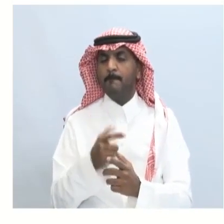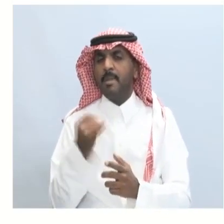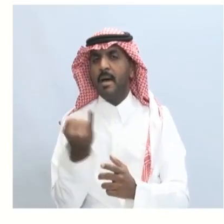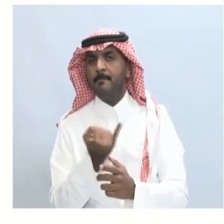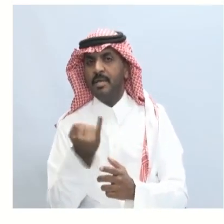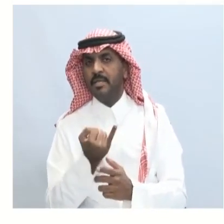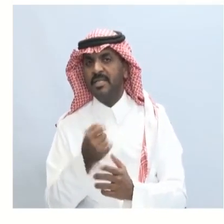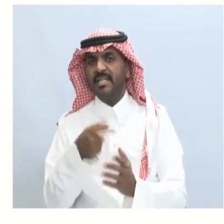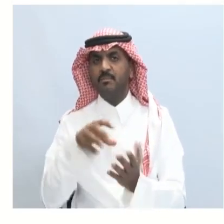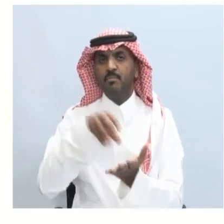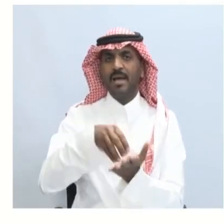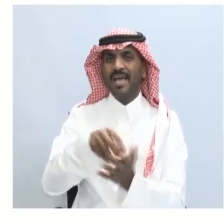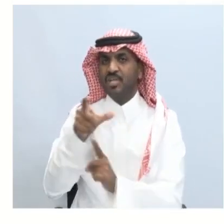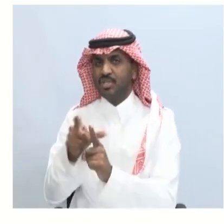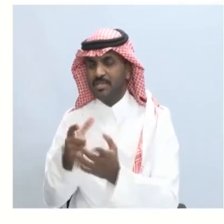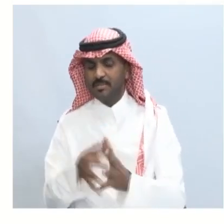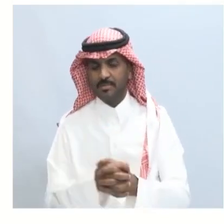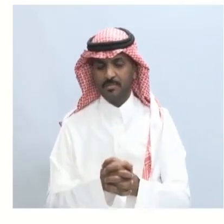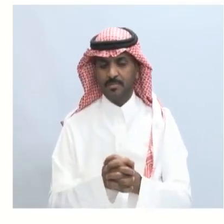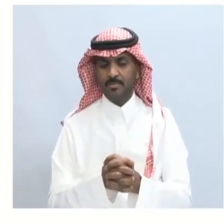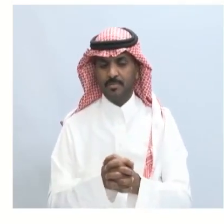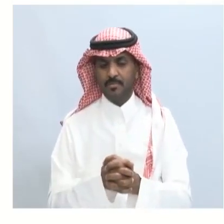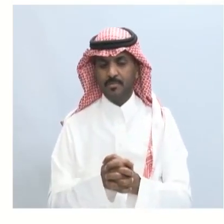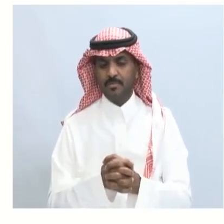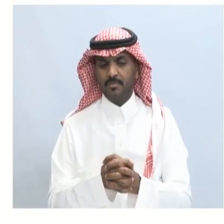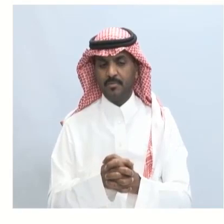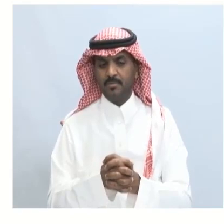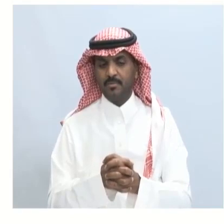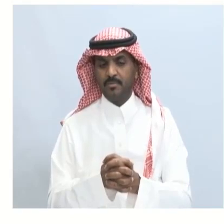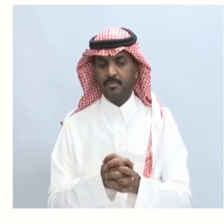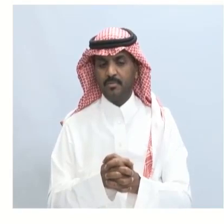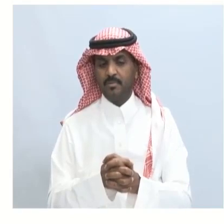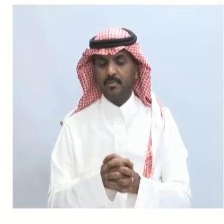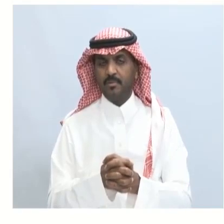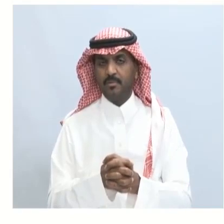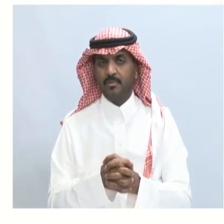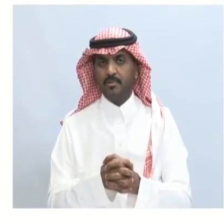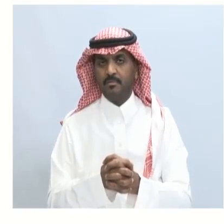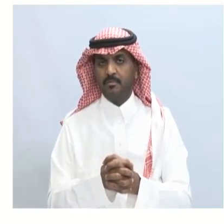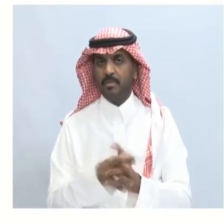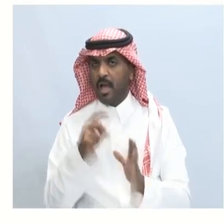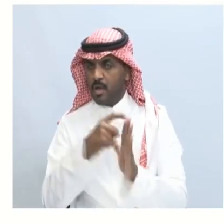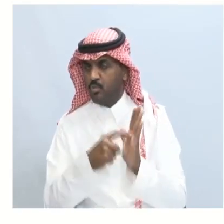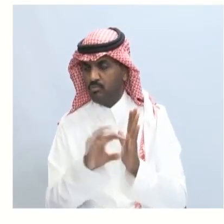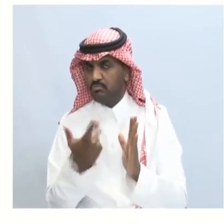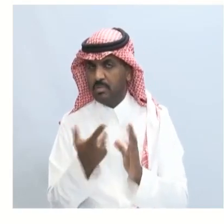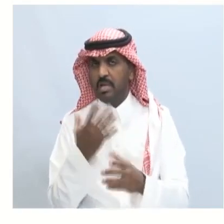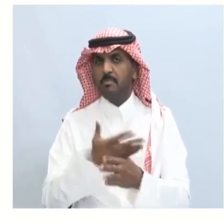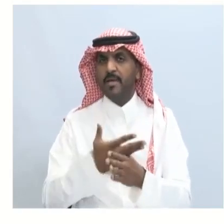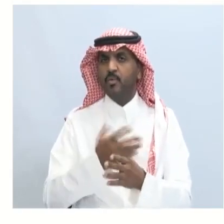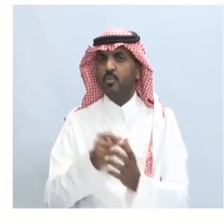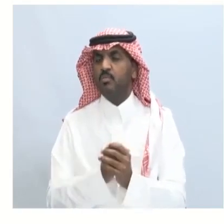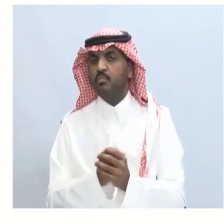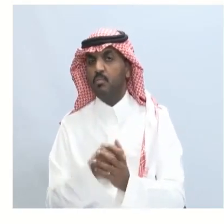تحديد موطن الشخص ما اهميه تحديد موطن الشخص من الناحيه القانونيه ما اهميه